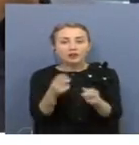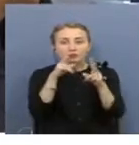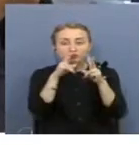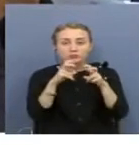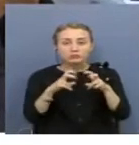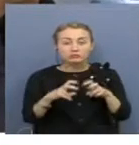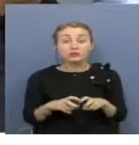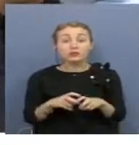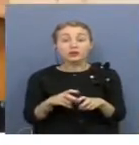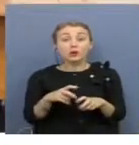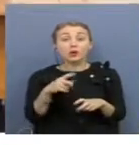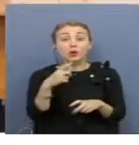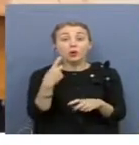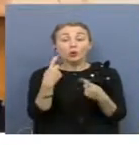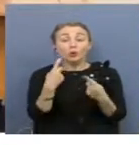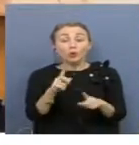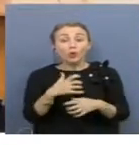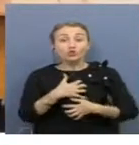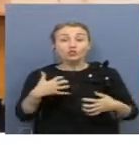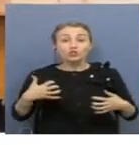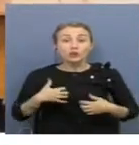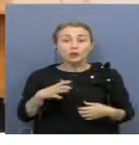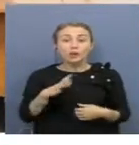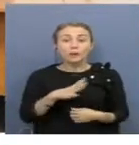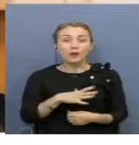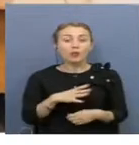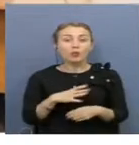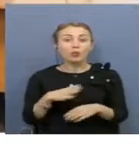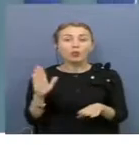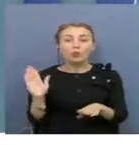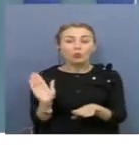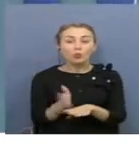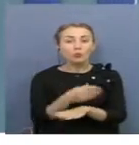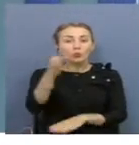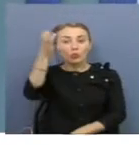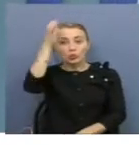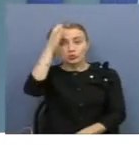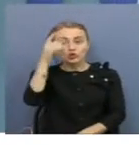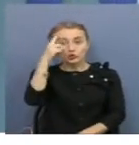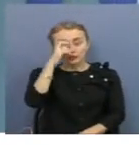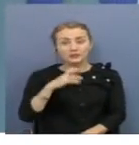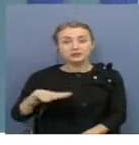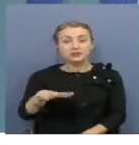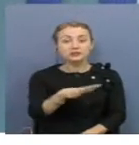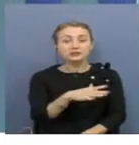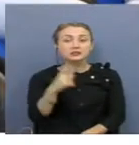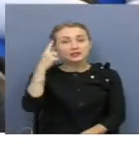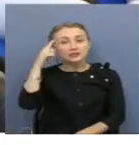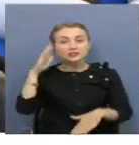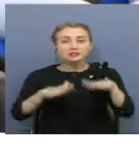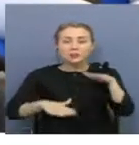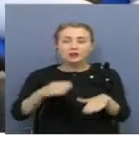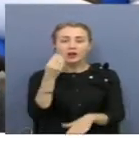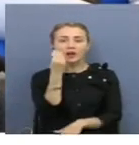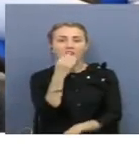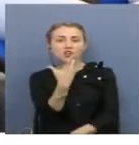екен. Аудан аумағында өлген малдарды көмуге арналған 12 орын барын көрінеді. Алайда ол орындардың орналасу жері белгіленбеген. Сондай-ақ мұнда кемірушілер көбейген.